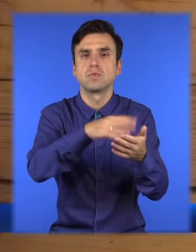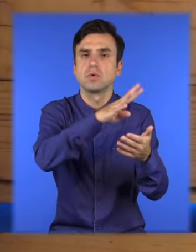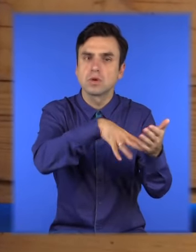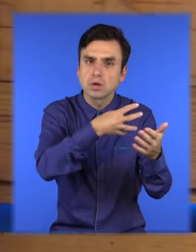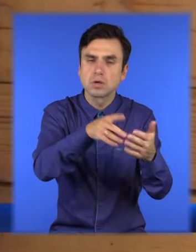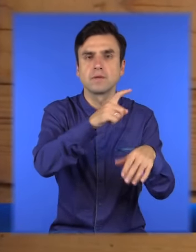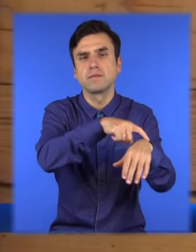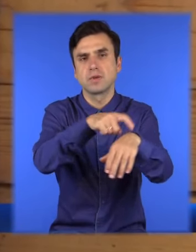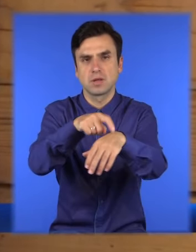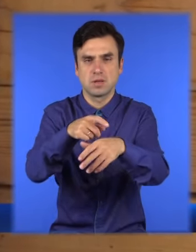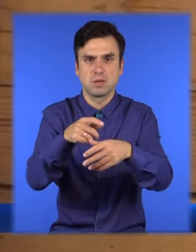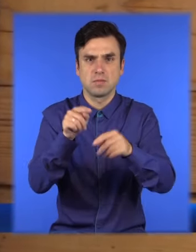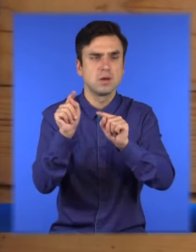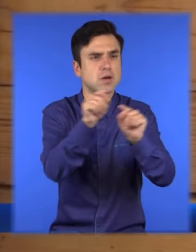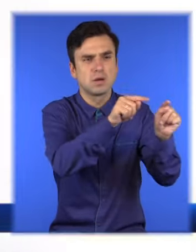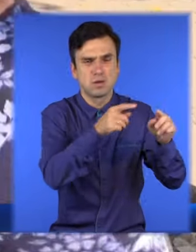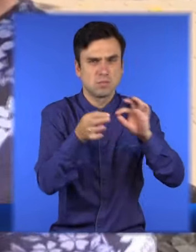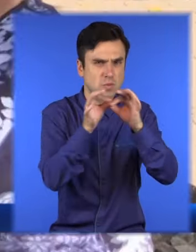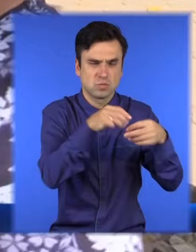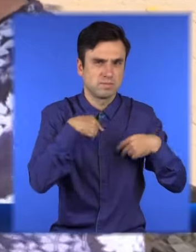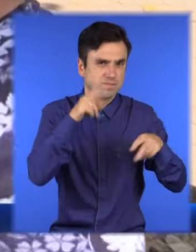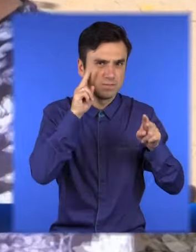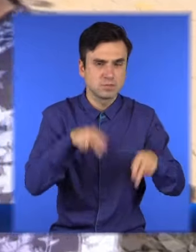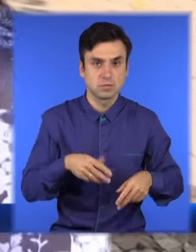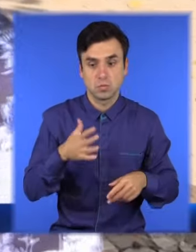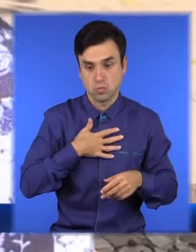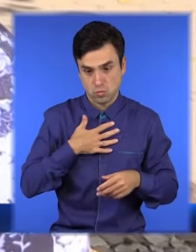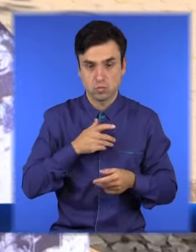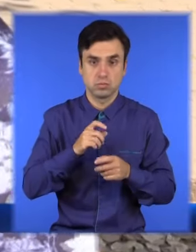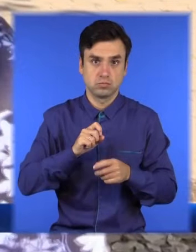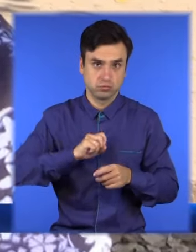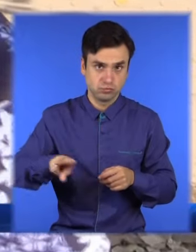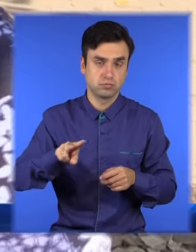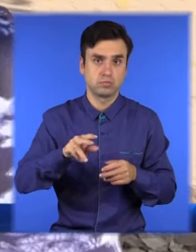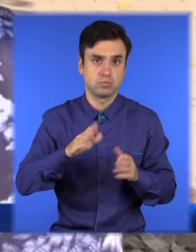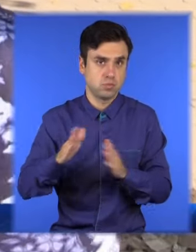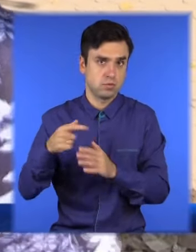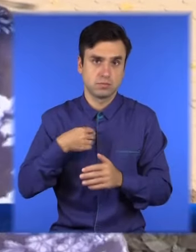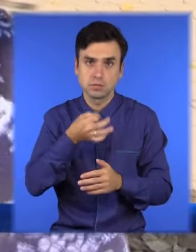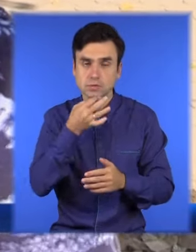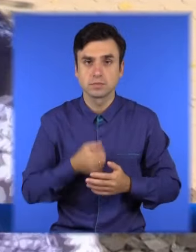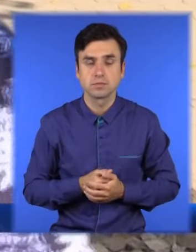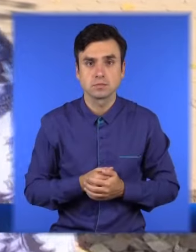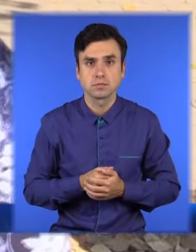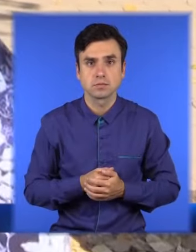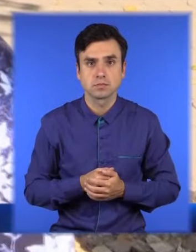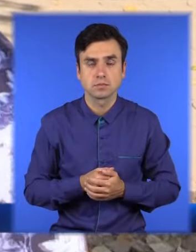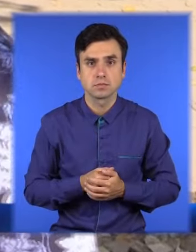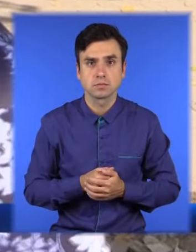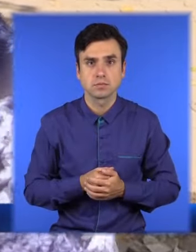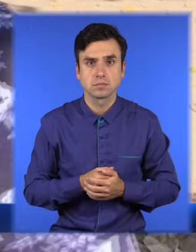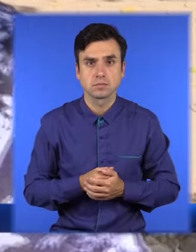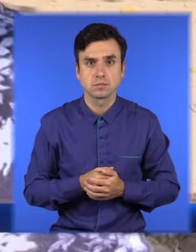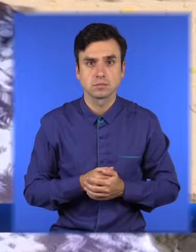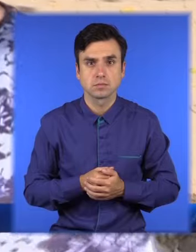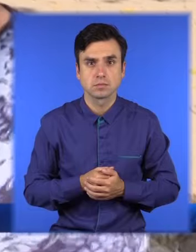всі маршрути, якими я їздю, то мене устраює. Ну, пускай би лавірували як-то. Є люди, яке більше перевозочне время